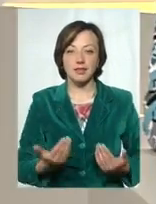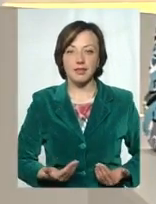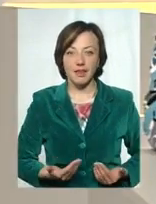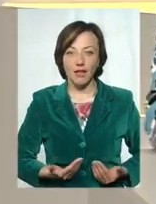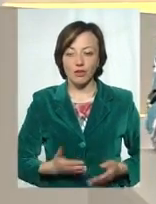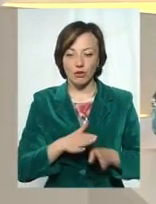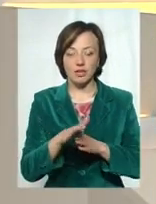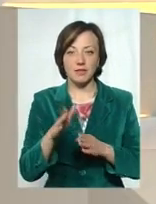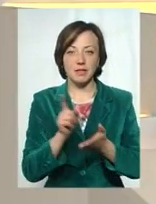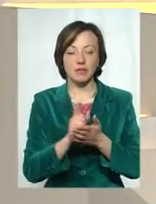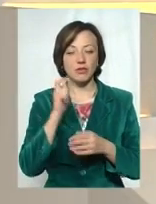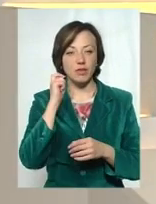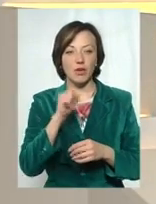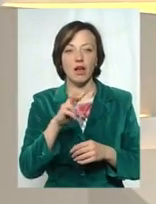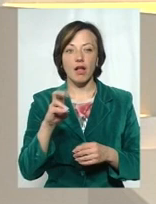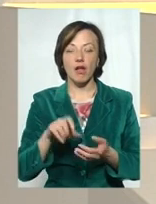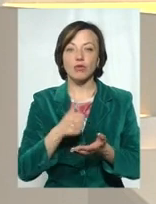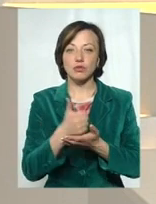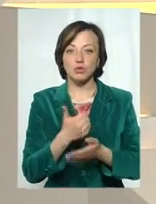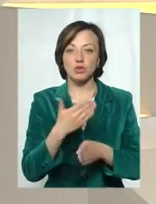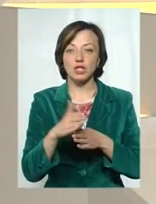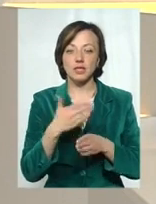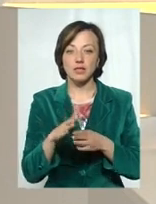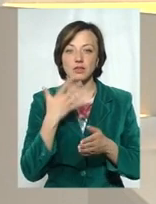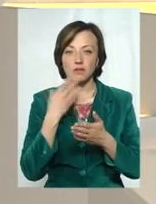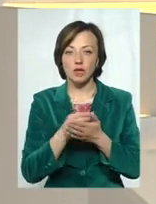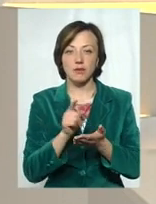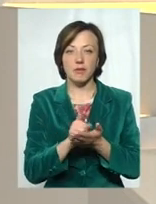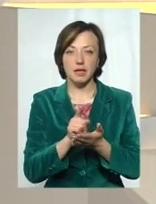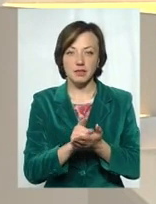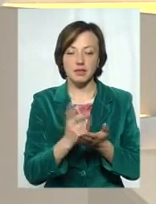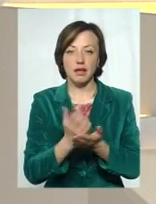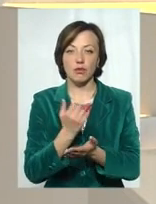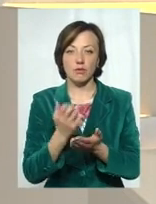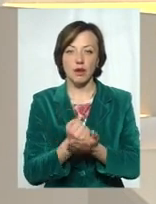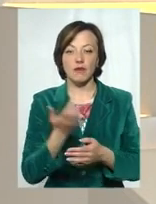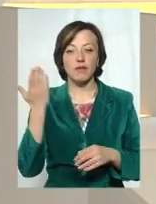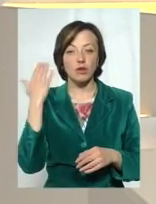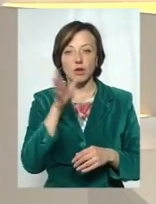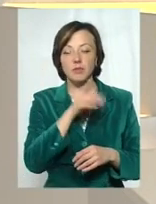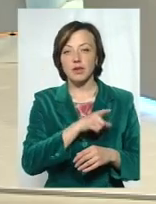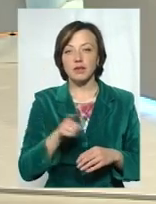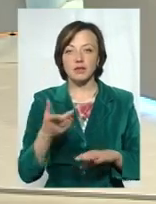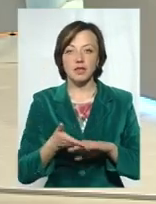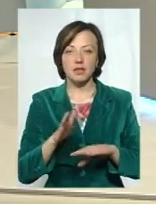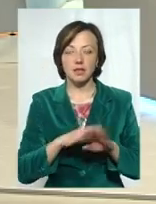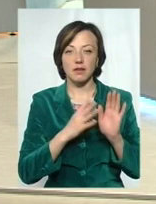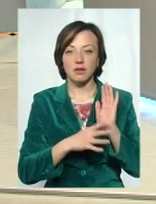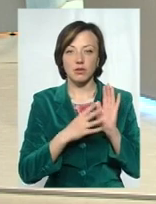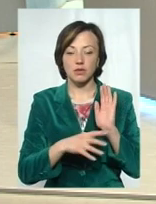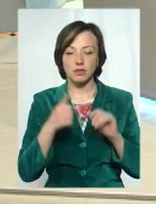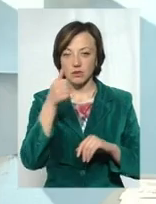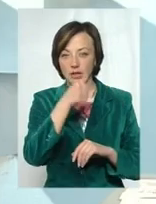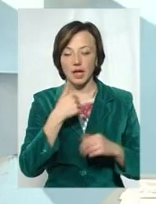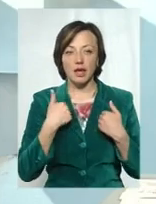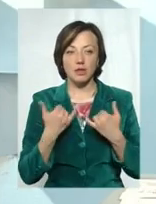пенсійного віку, але основну частину своєї пенсії заробляв в той період, в складний період, 90-ті роки? Скажімо,